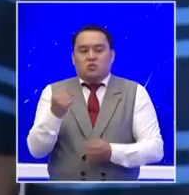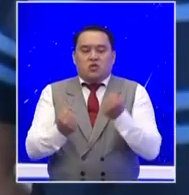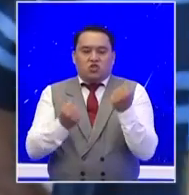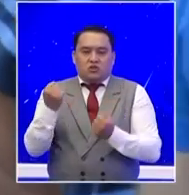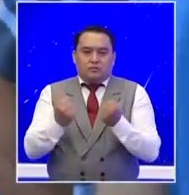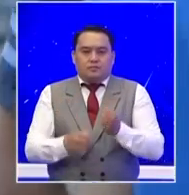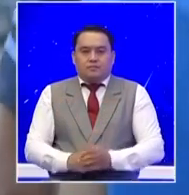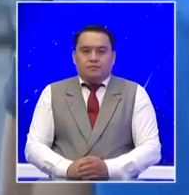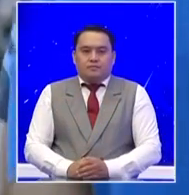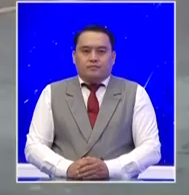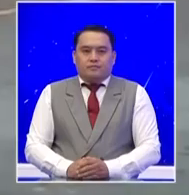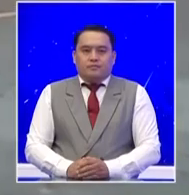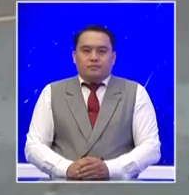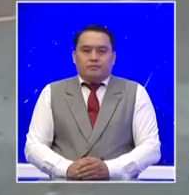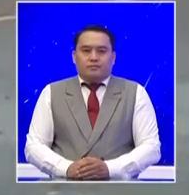машин.